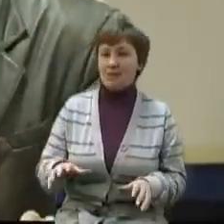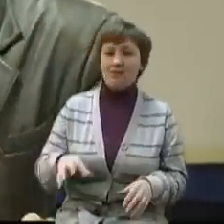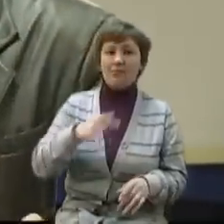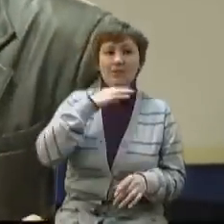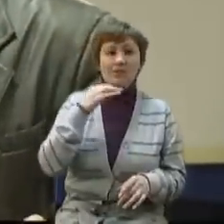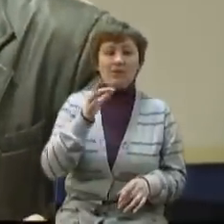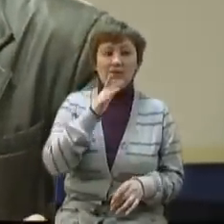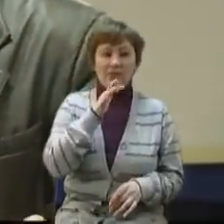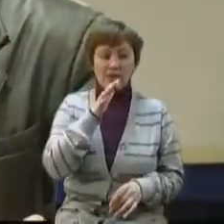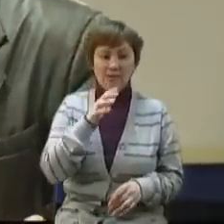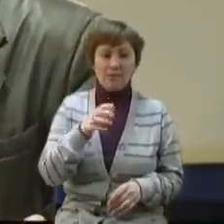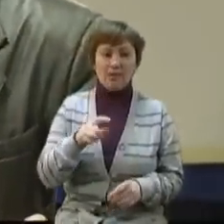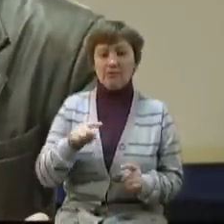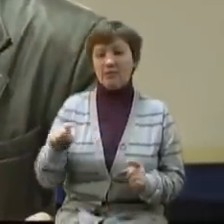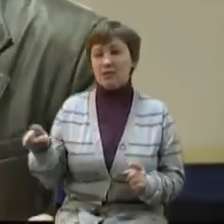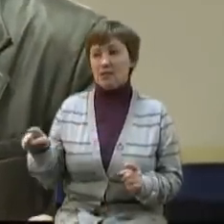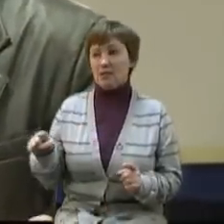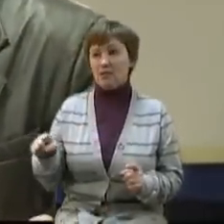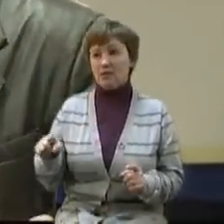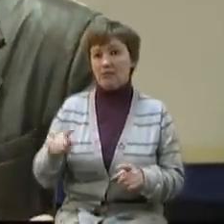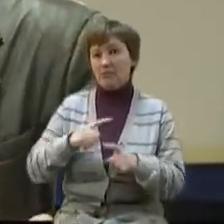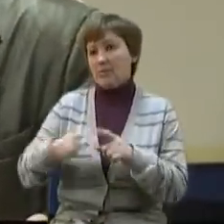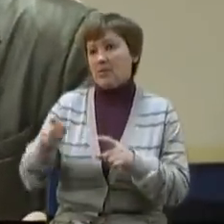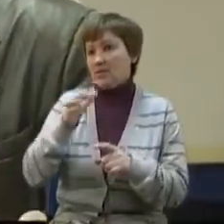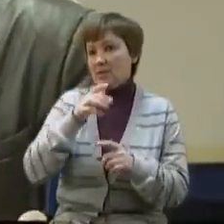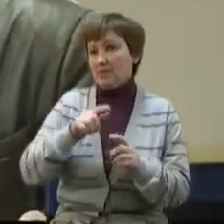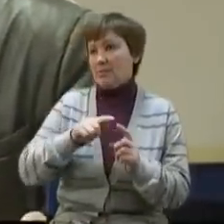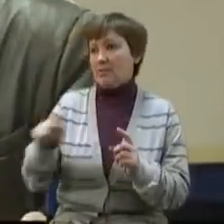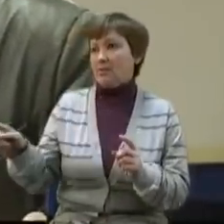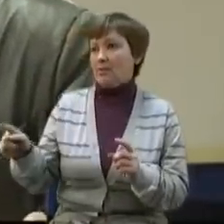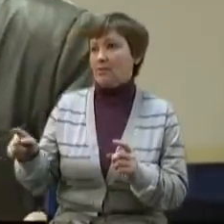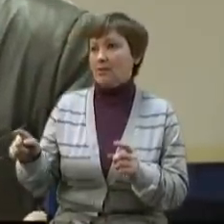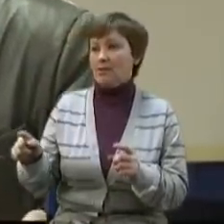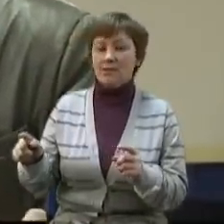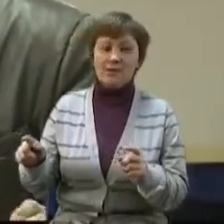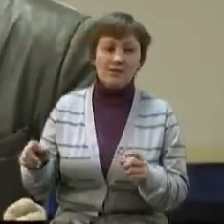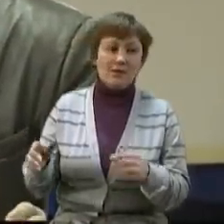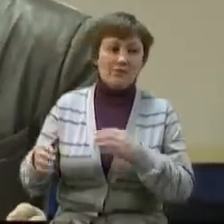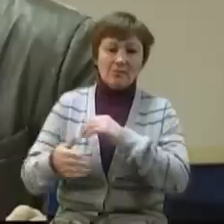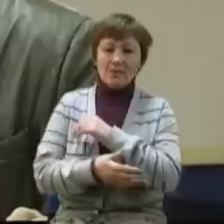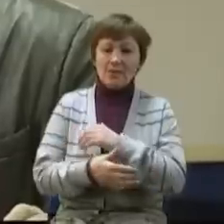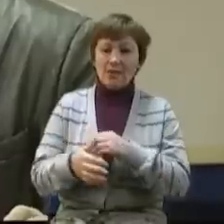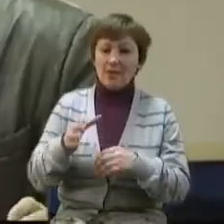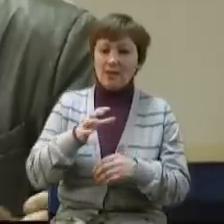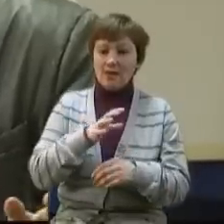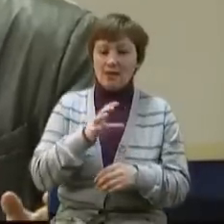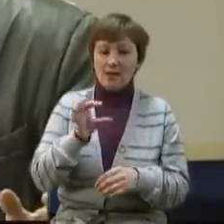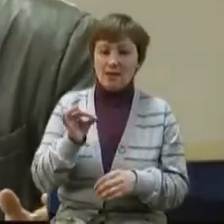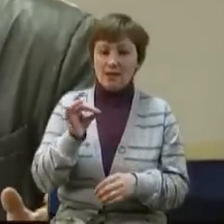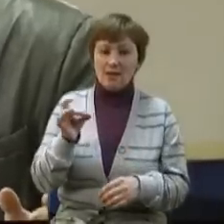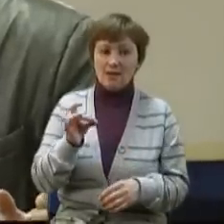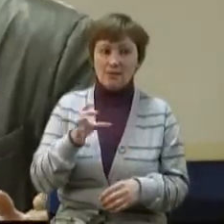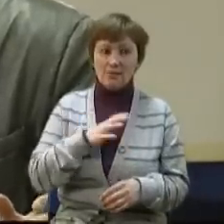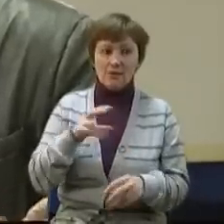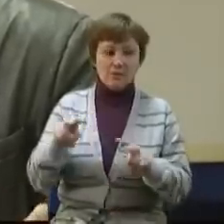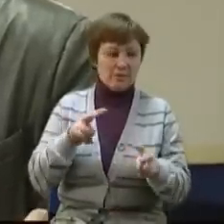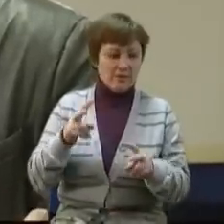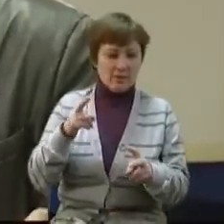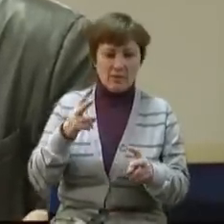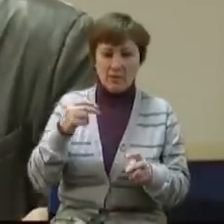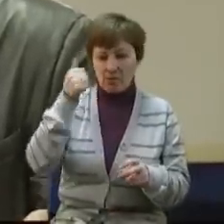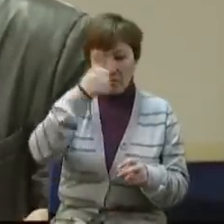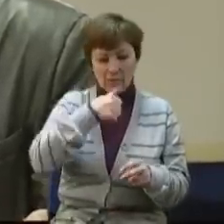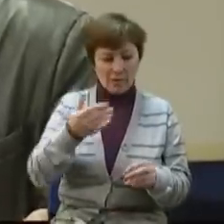Много времени прошло, как-то быстро время идет. Последний раз, я думаю, что я проповедовал года два